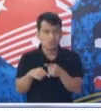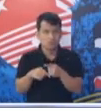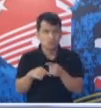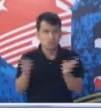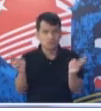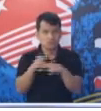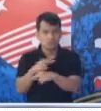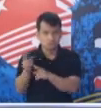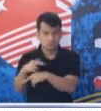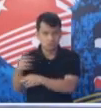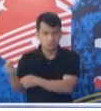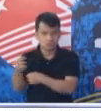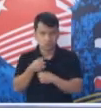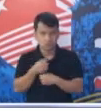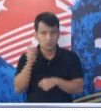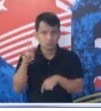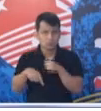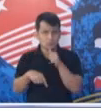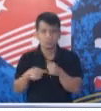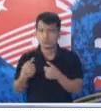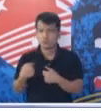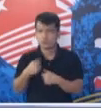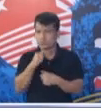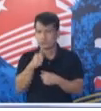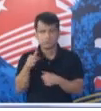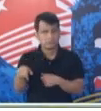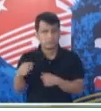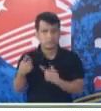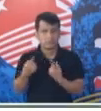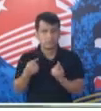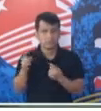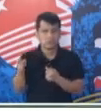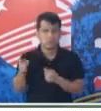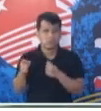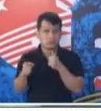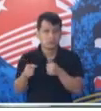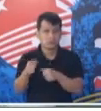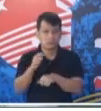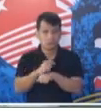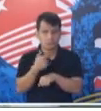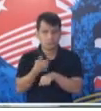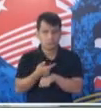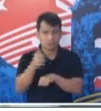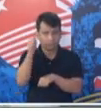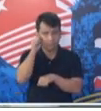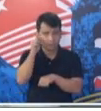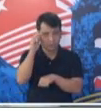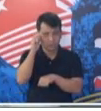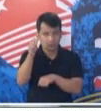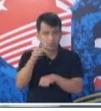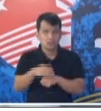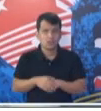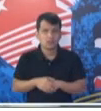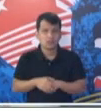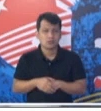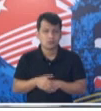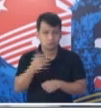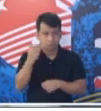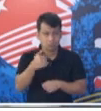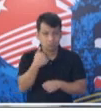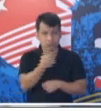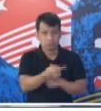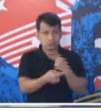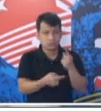kwarto kinukuha. Let's not do that. Si Tagig Congressman Alan Peter Cayetano, para po naman kay